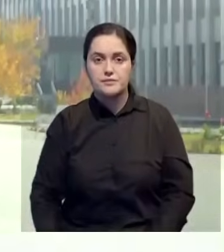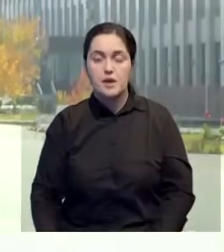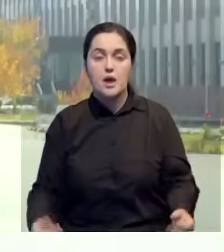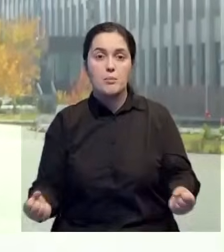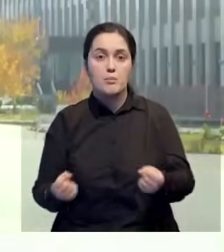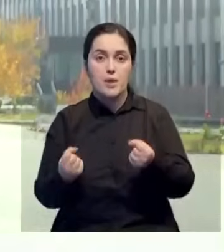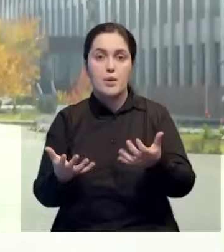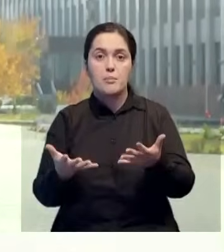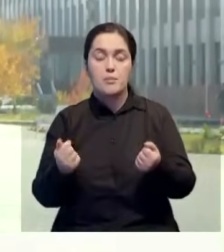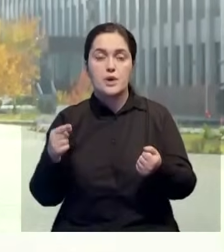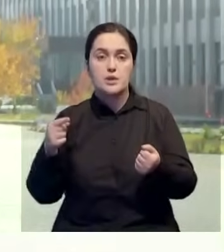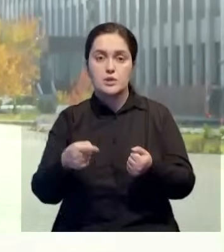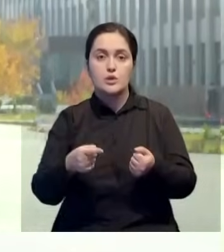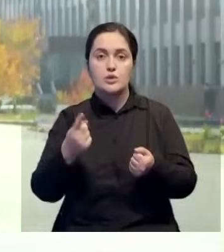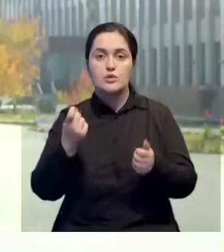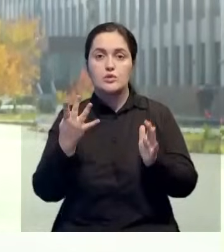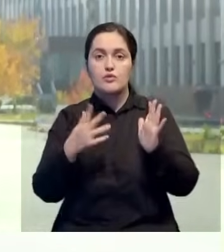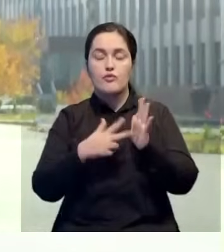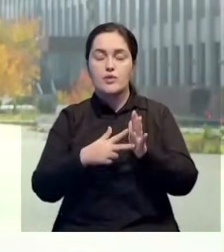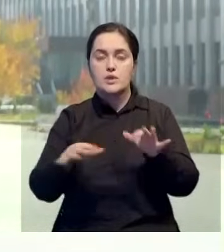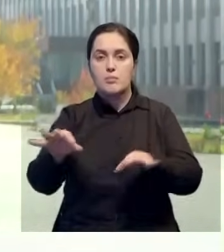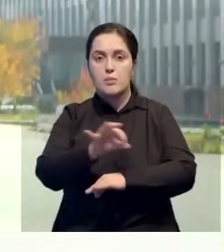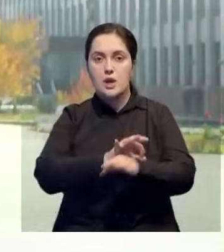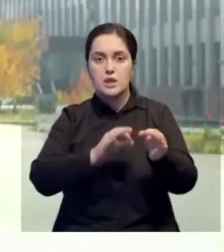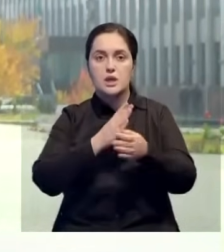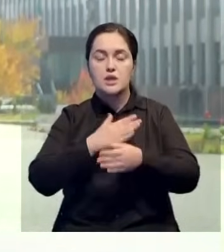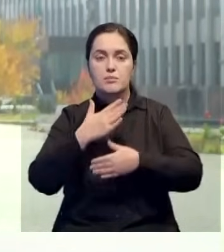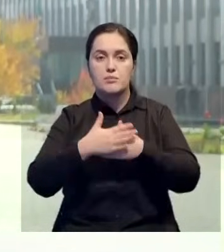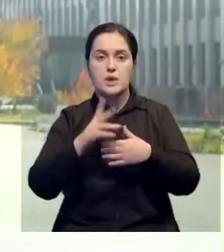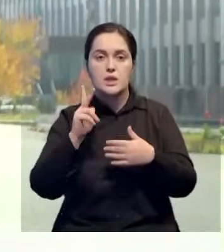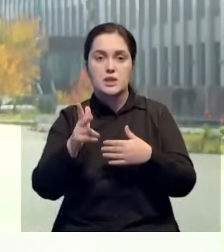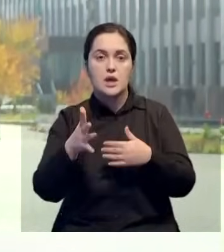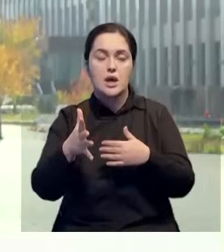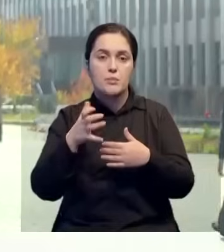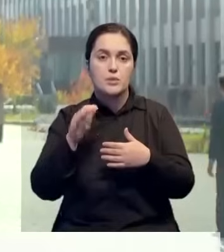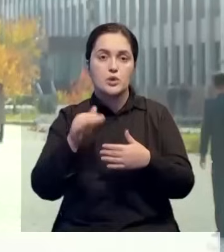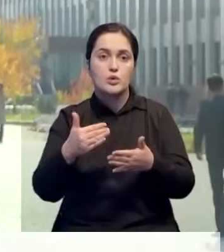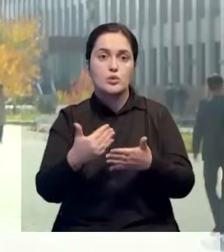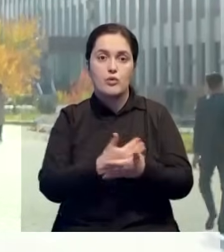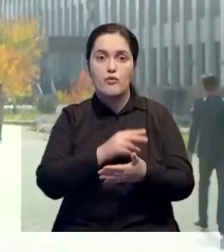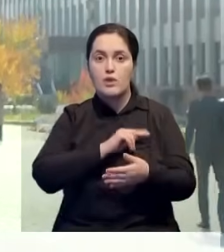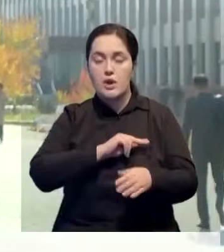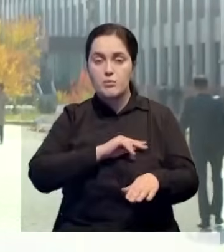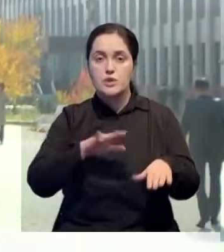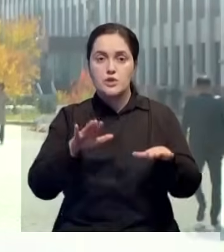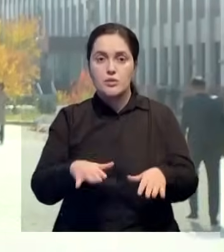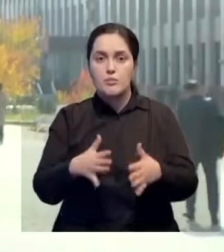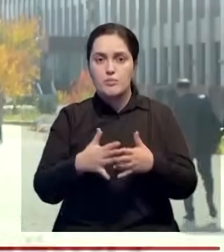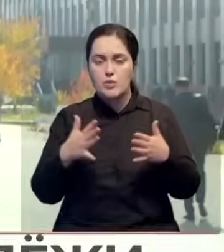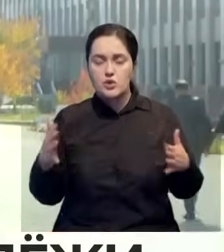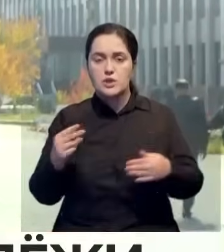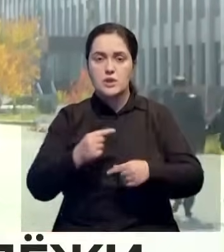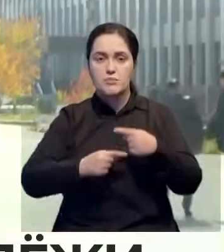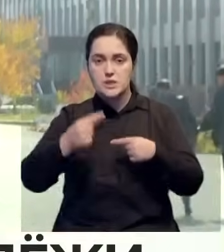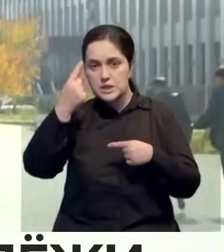Поддержку получили 1148 проектов, создано почти 3500 новых рабочих мест. Больше всего